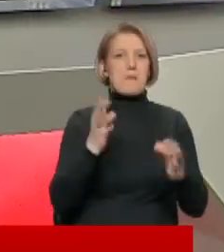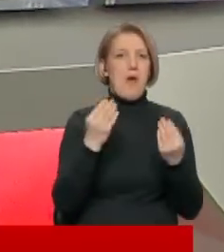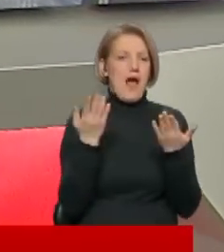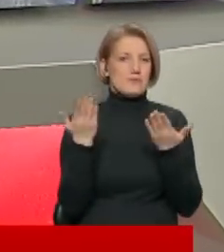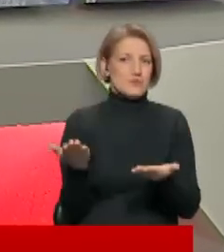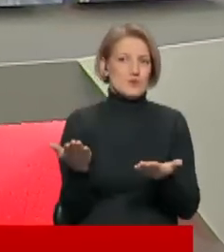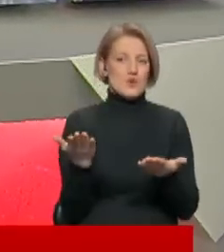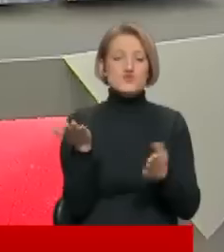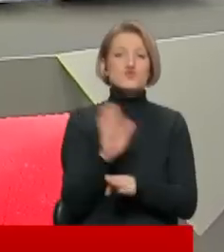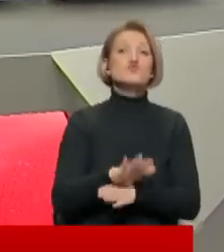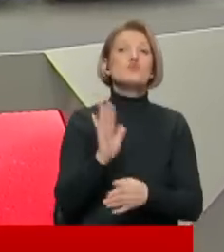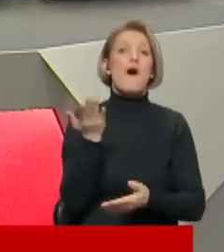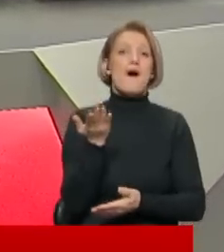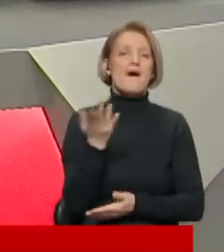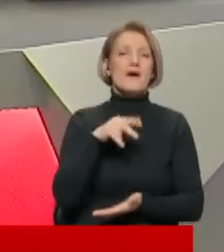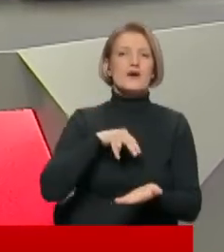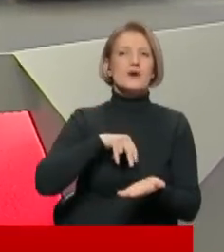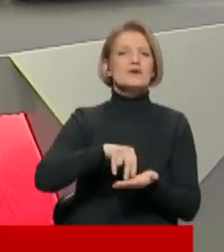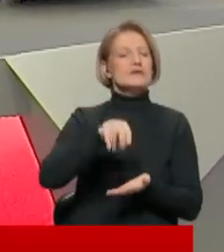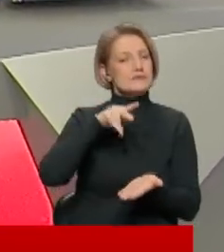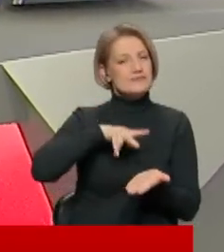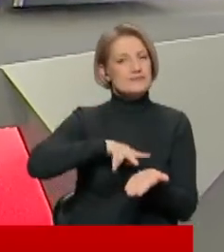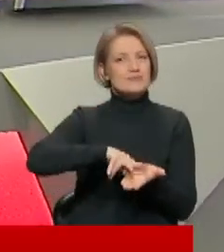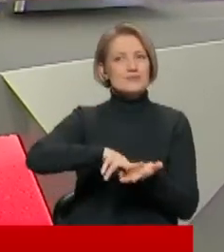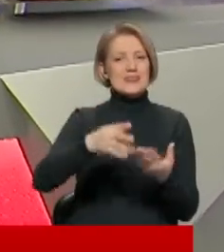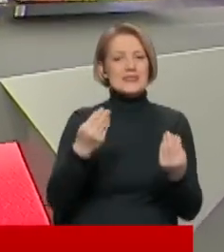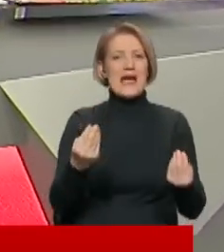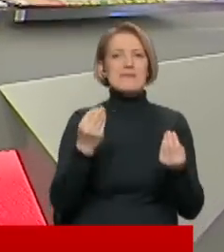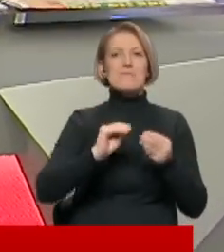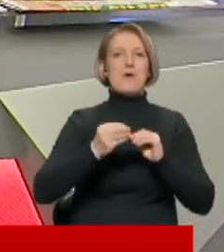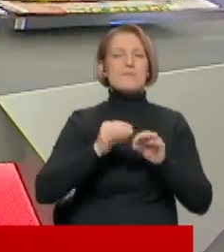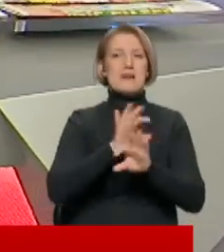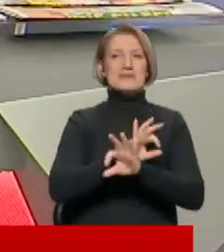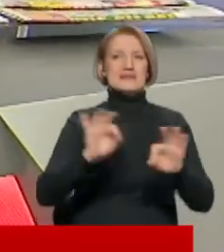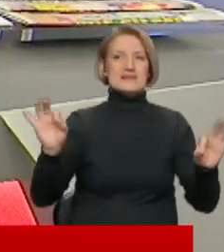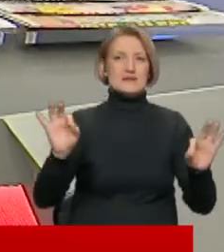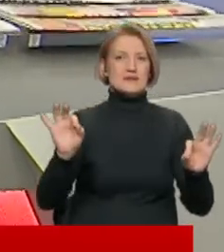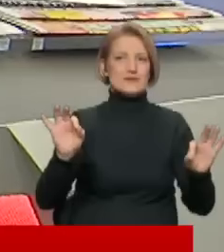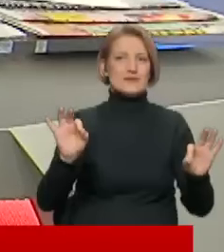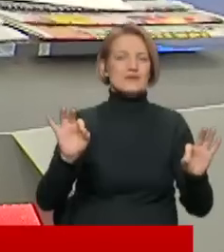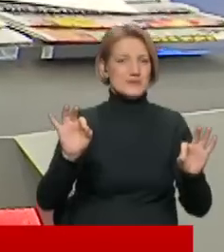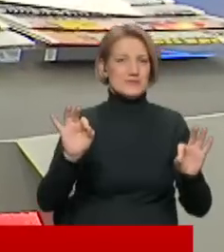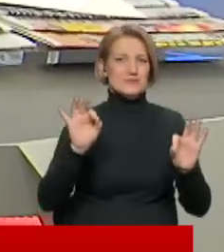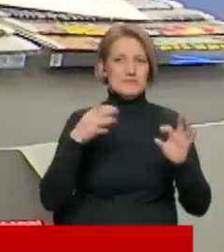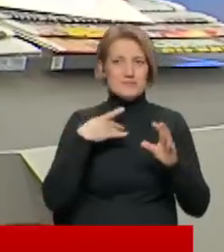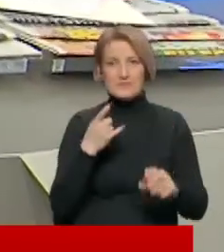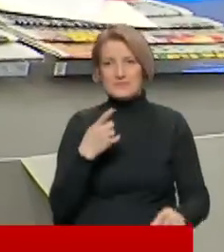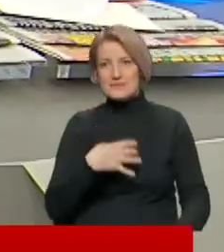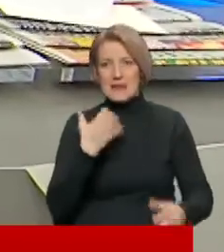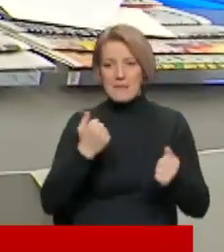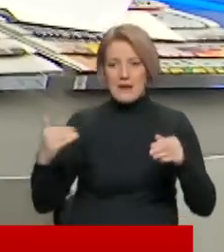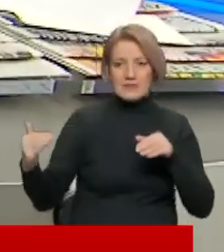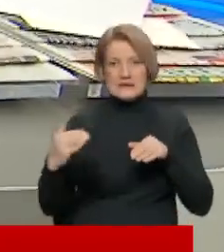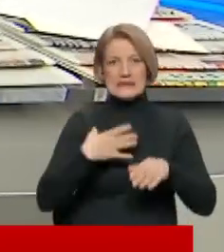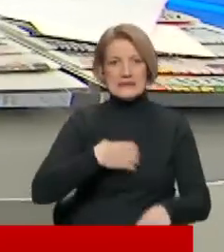bu düşmüyor yani yolun karşısına kadar çok temiz sorunsuz bir şekilde değil mi Yok çıkmayacak Ben de böyle bir an yani